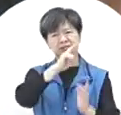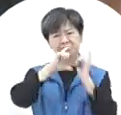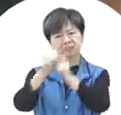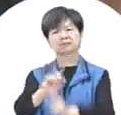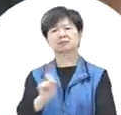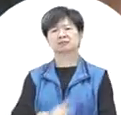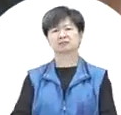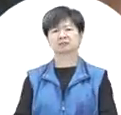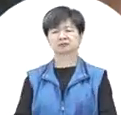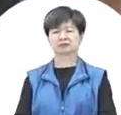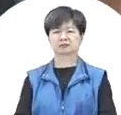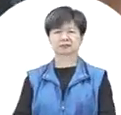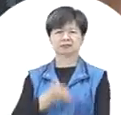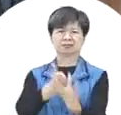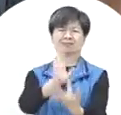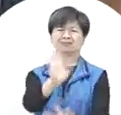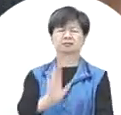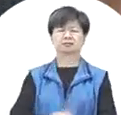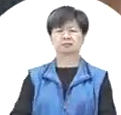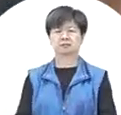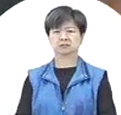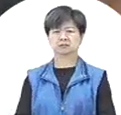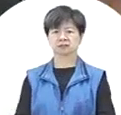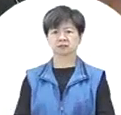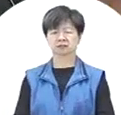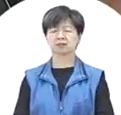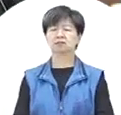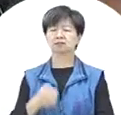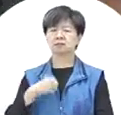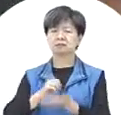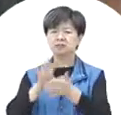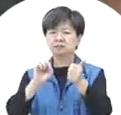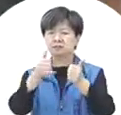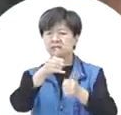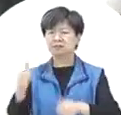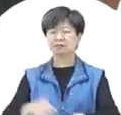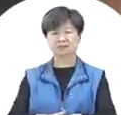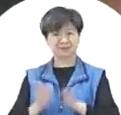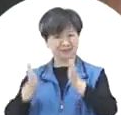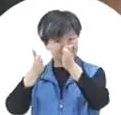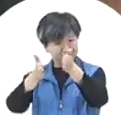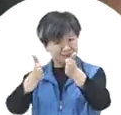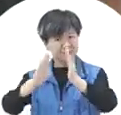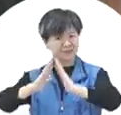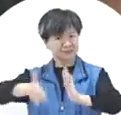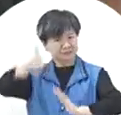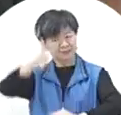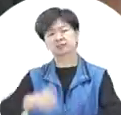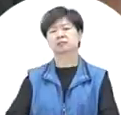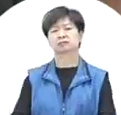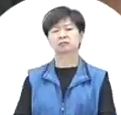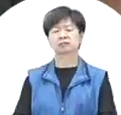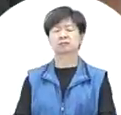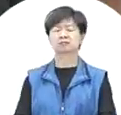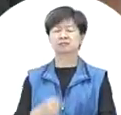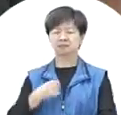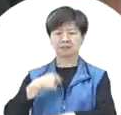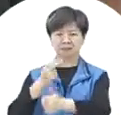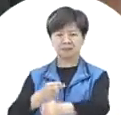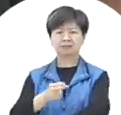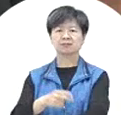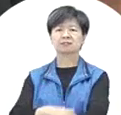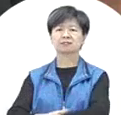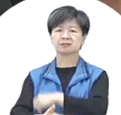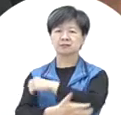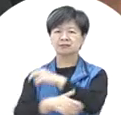跟。我特别跟议员报告一下。 我现在在问市长。 我已经有责成劳工单